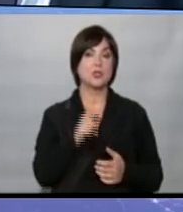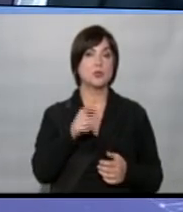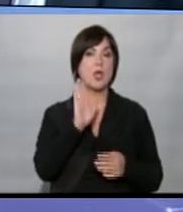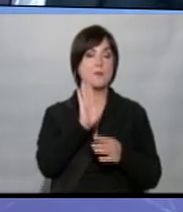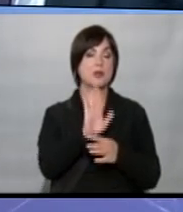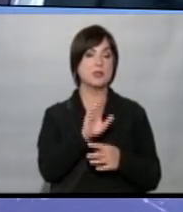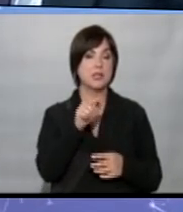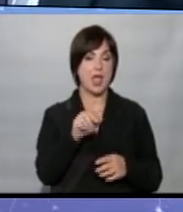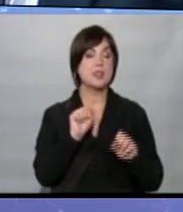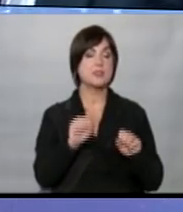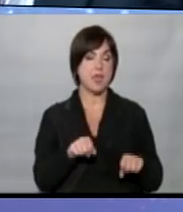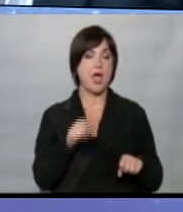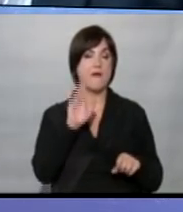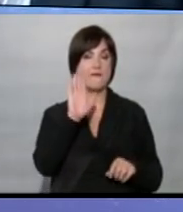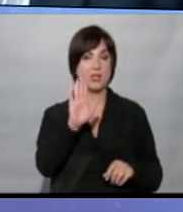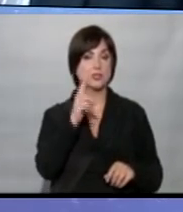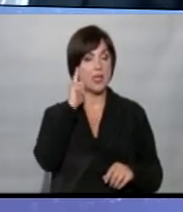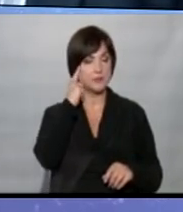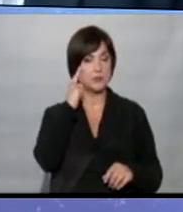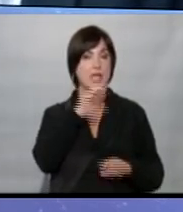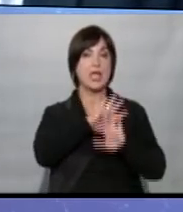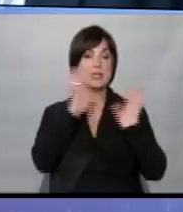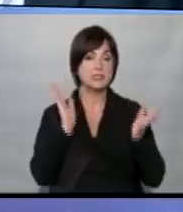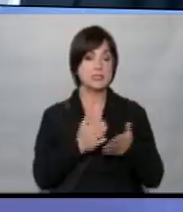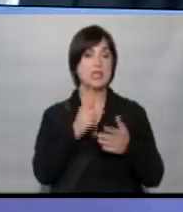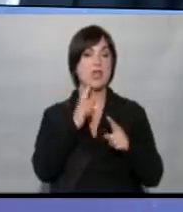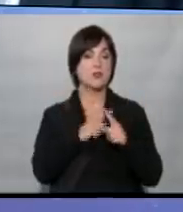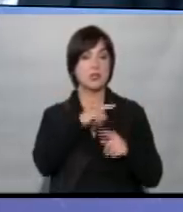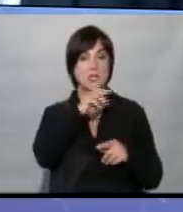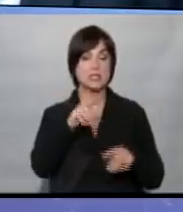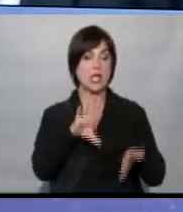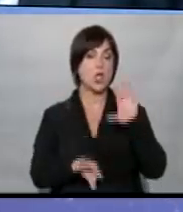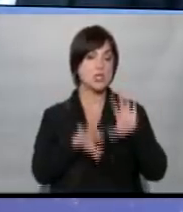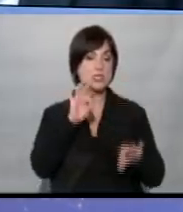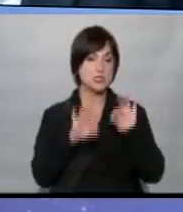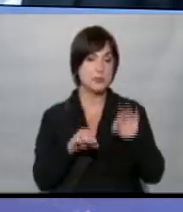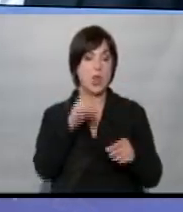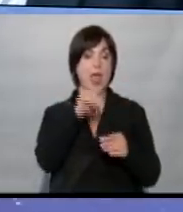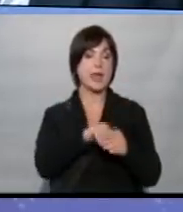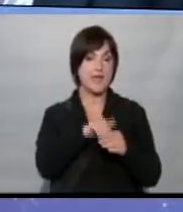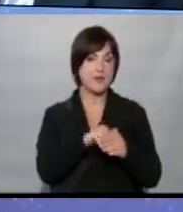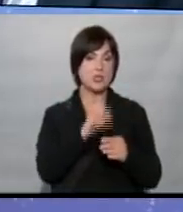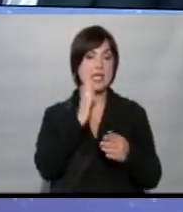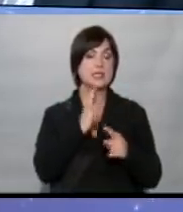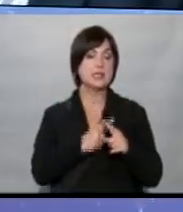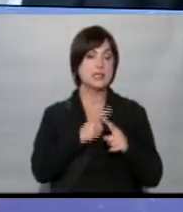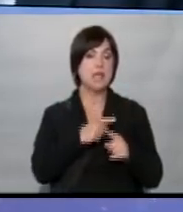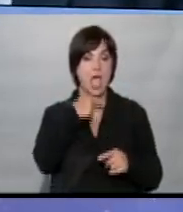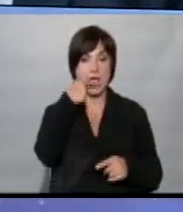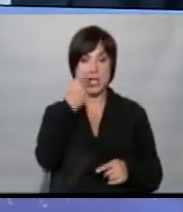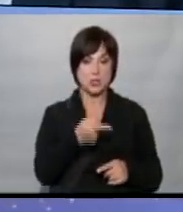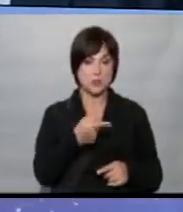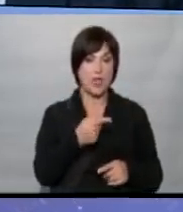присутна. Да, мислам, вашата констатација, сите фактори, на секои избори, на референдуми, значи на секое